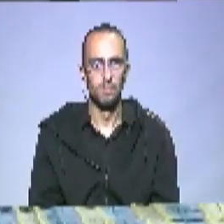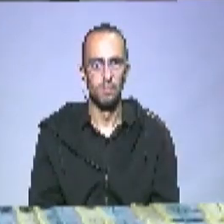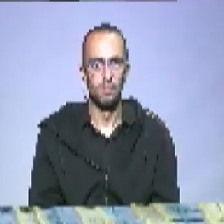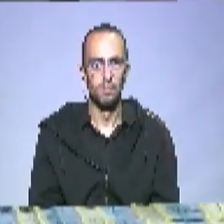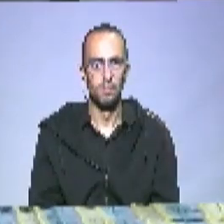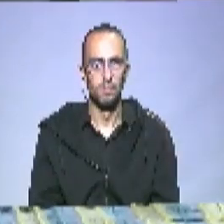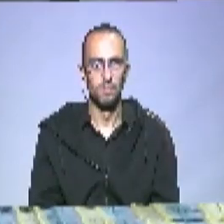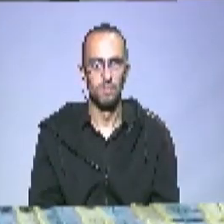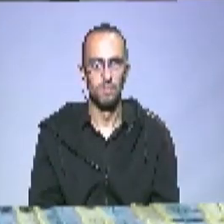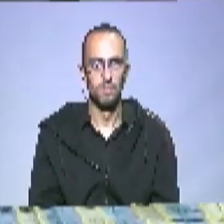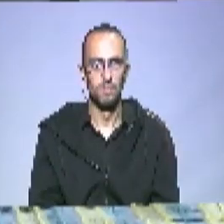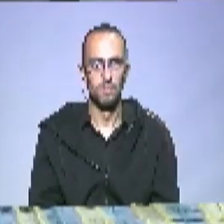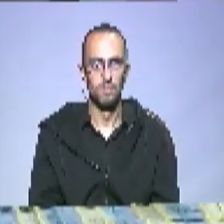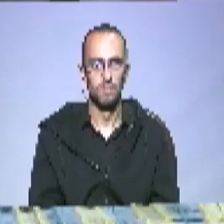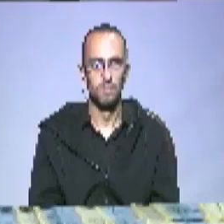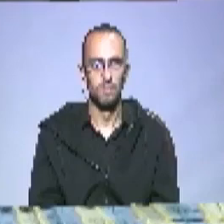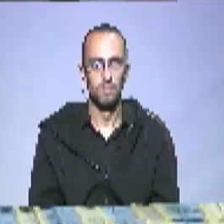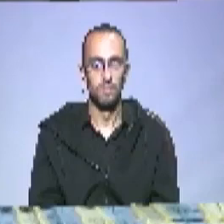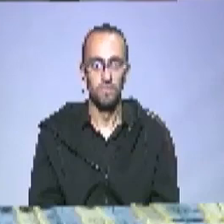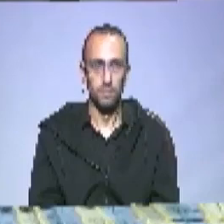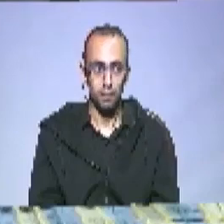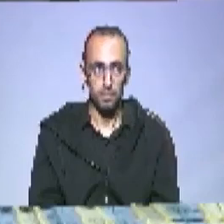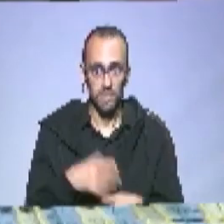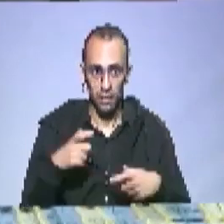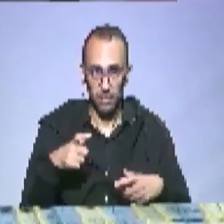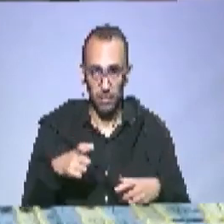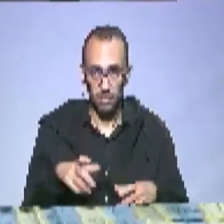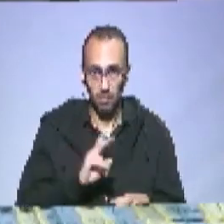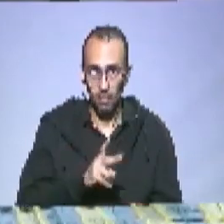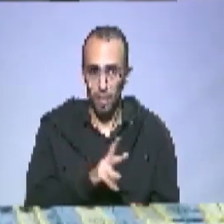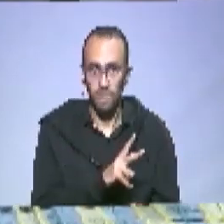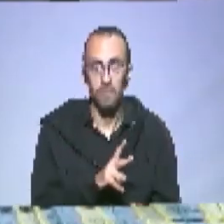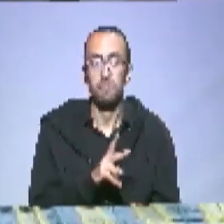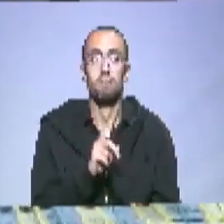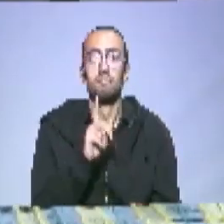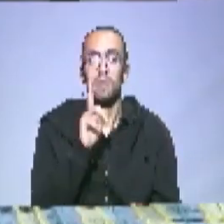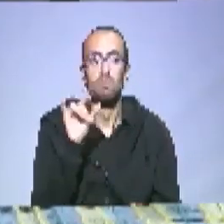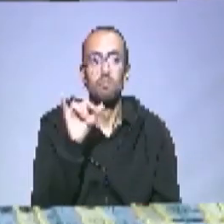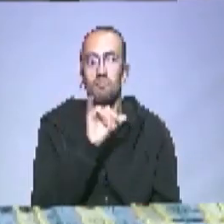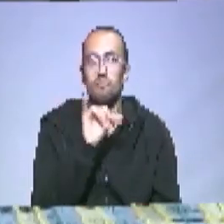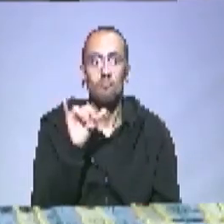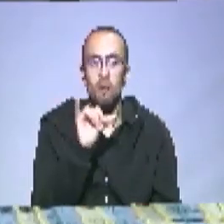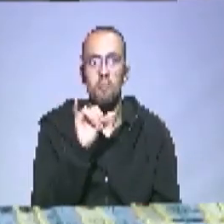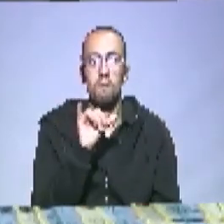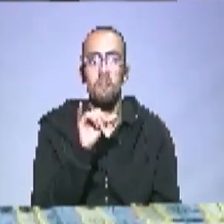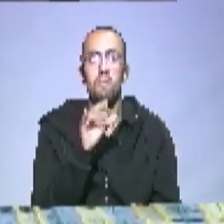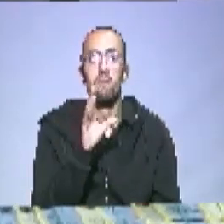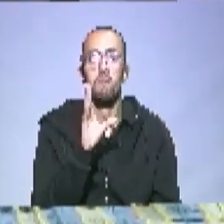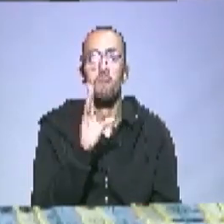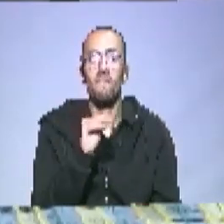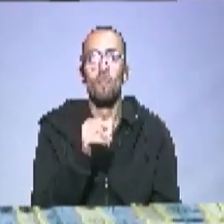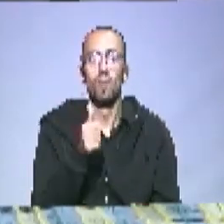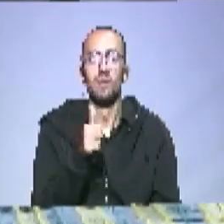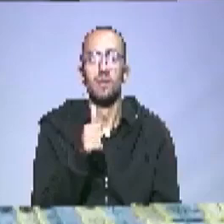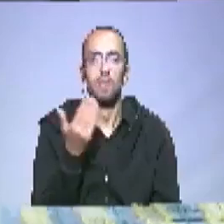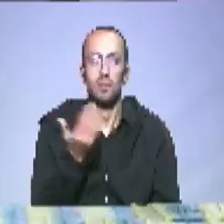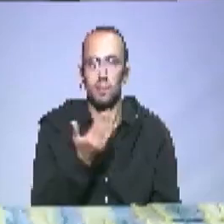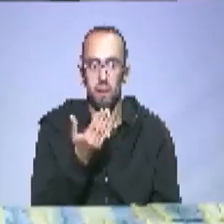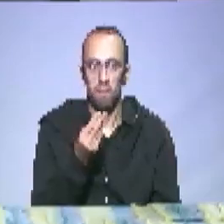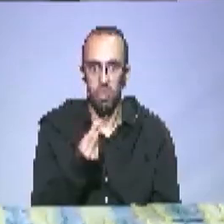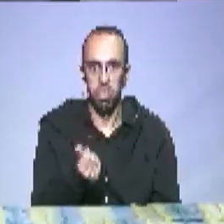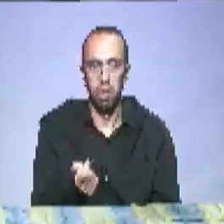يعني طرق برضو قفل الفطيرة بتختلف يا شيف. ايوه احنا بس اهم حاجة ان انت تقفليها كويس عشان الشغل